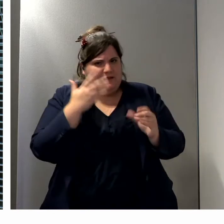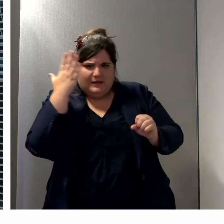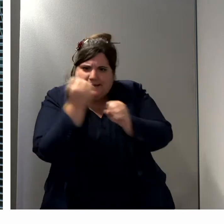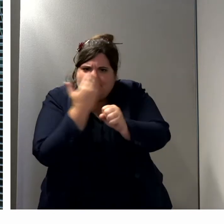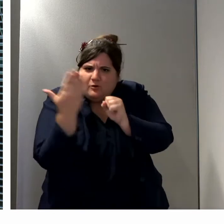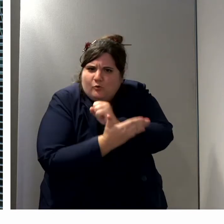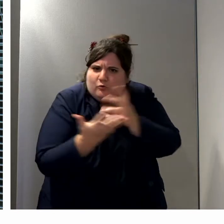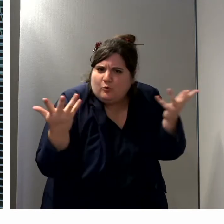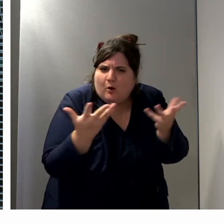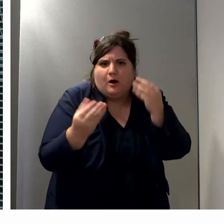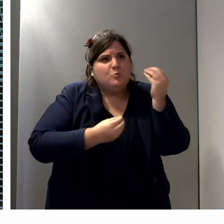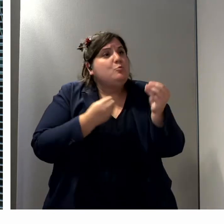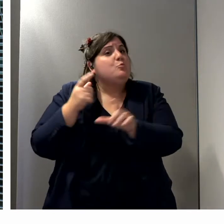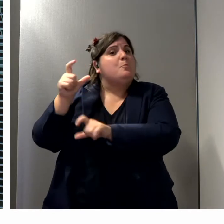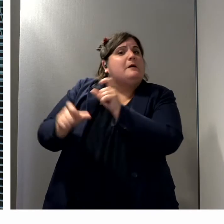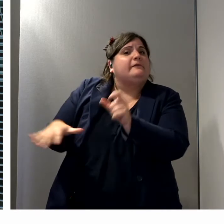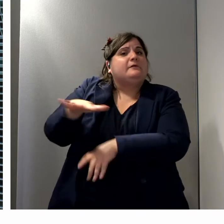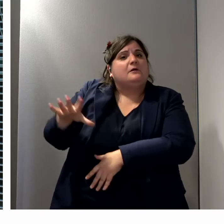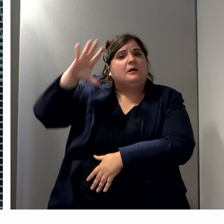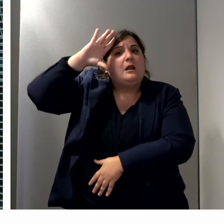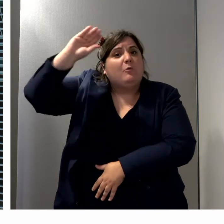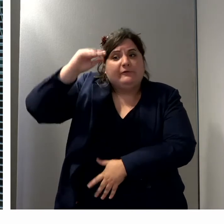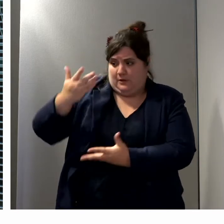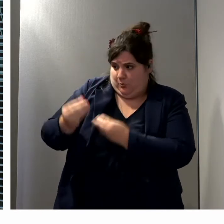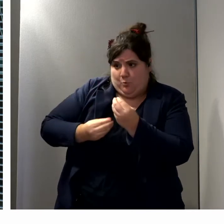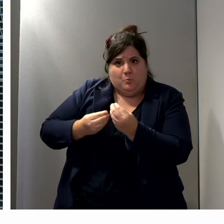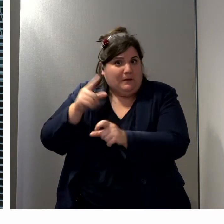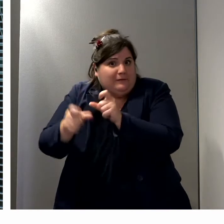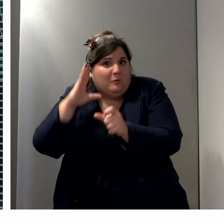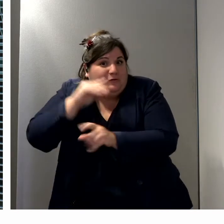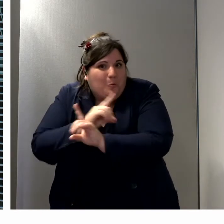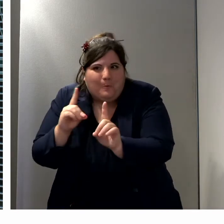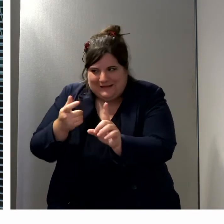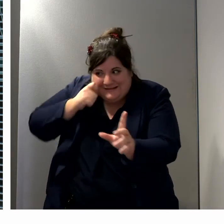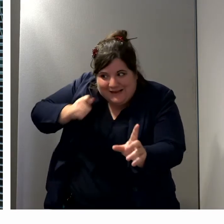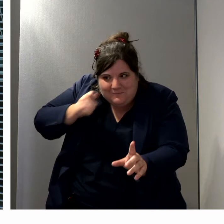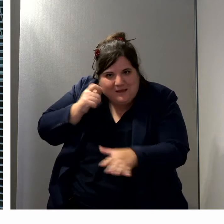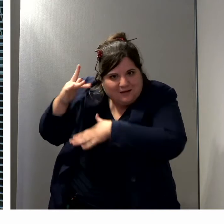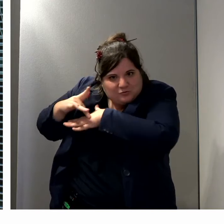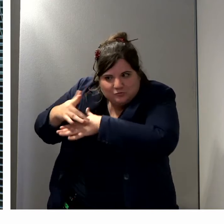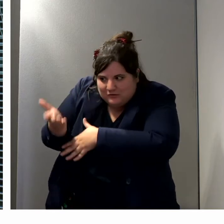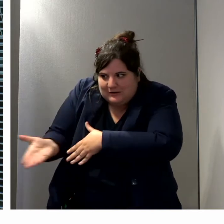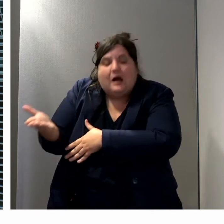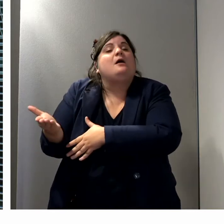Et ces ressources humaines expertes sont encore une fois des